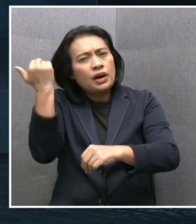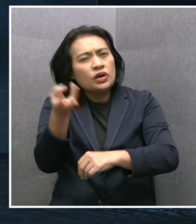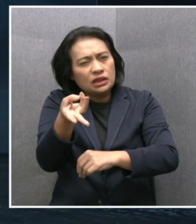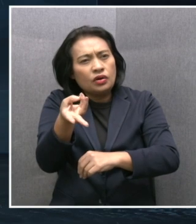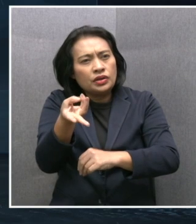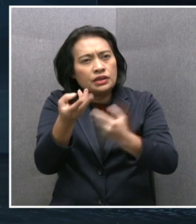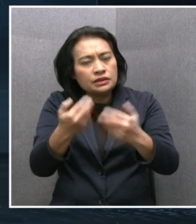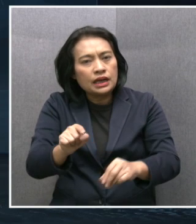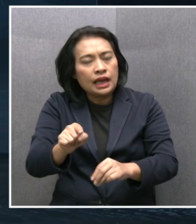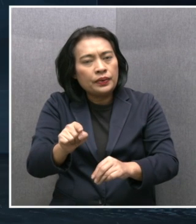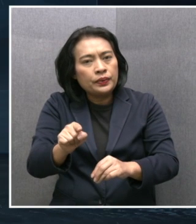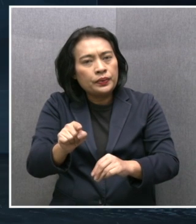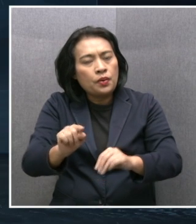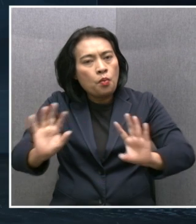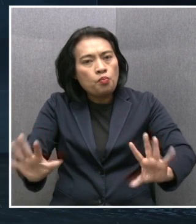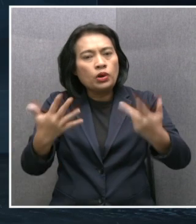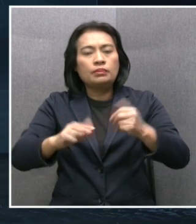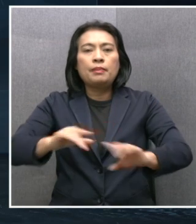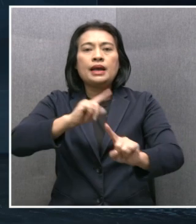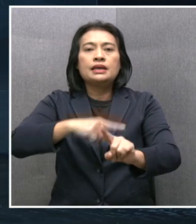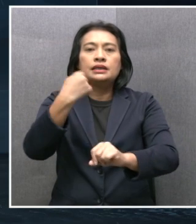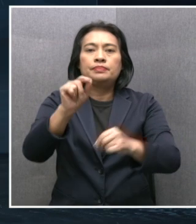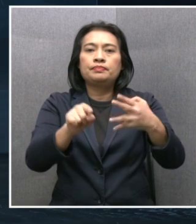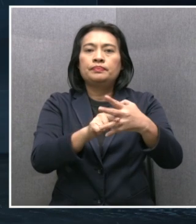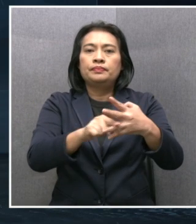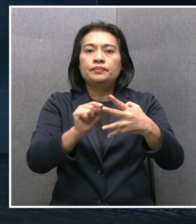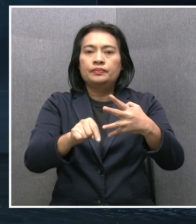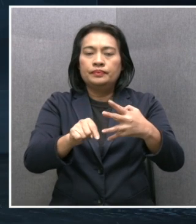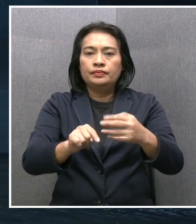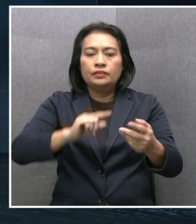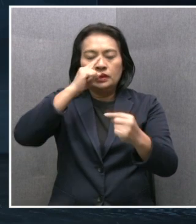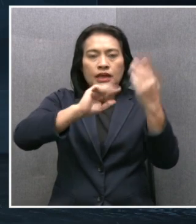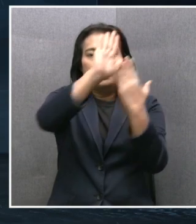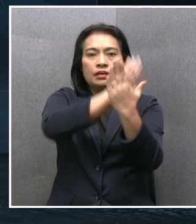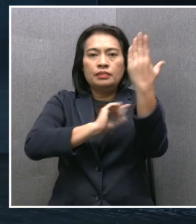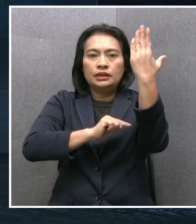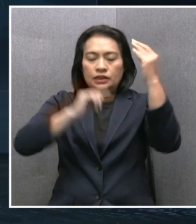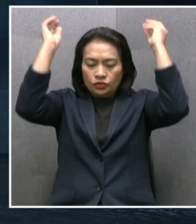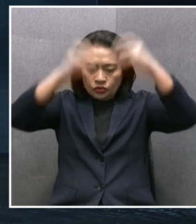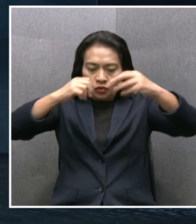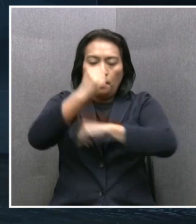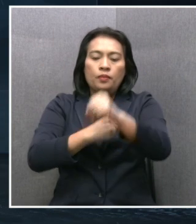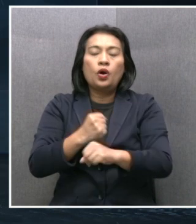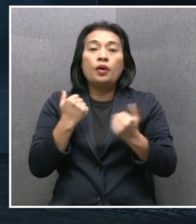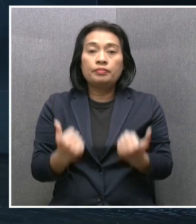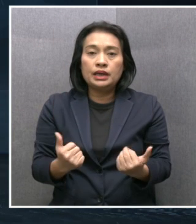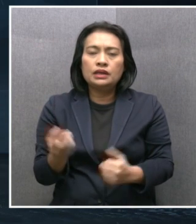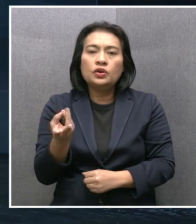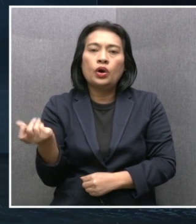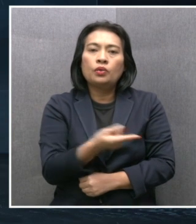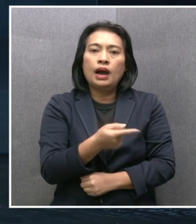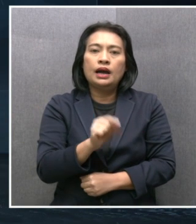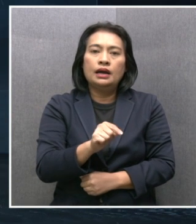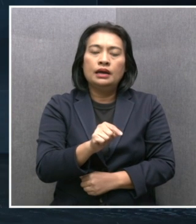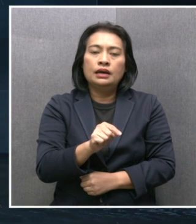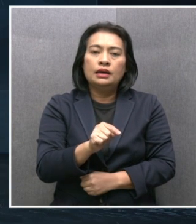สิ้นสุดประมาณกลางเดือนตุลาคมโดยปริมาณฝนรวมของทั้งประเทศในช่วงฤดูฝนปีนี้จะน้อยกว่าค่าเฉลี่ยป